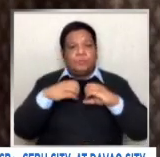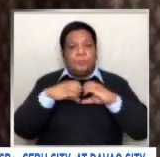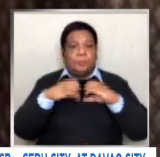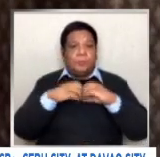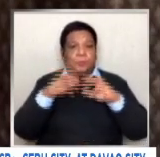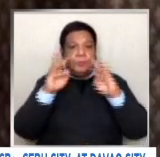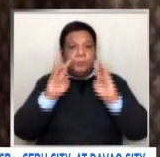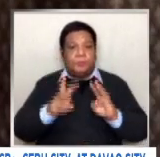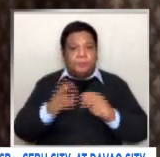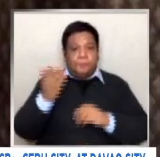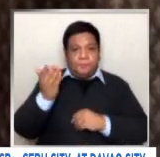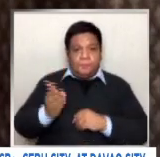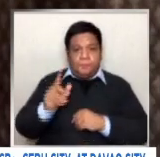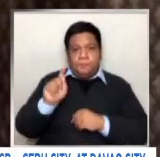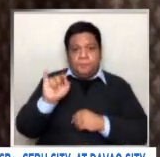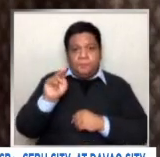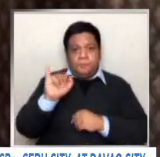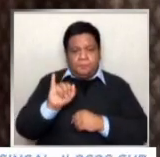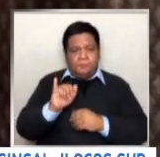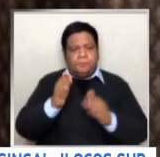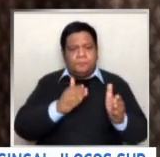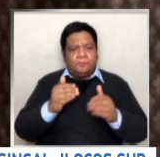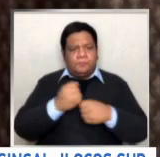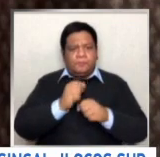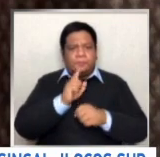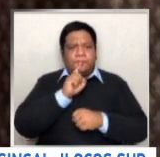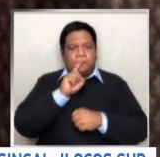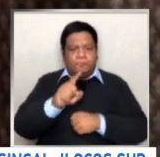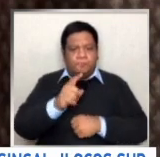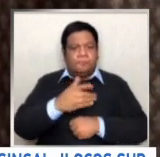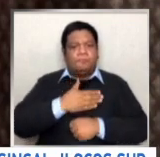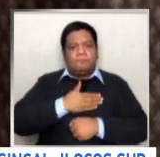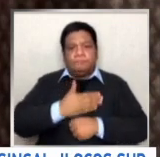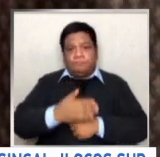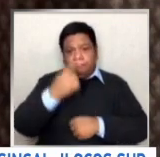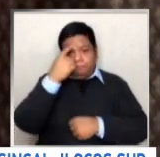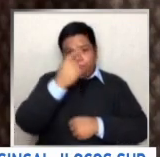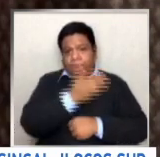Magplano para sigurado. I am ready. Serbisyong totoo ng GMA News.